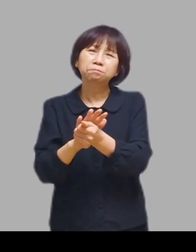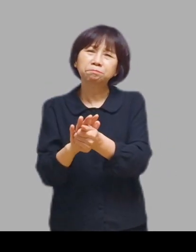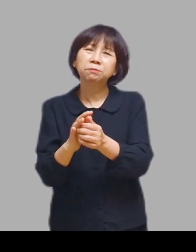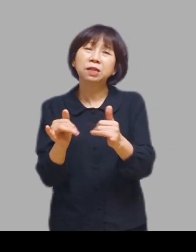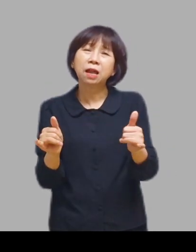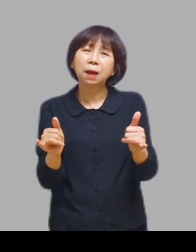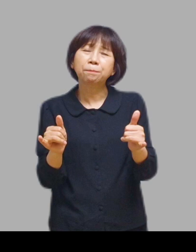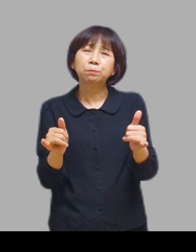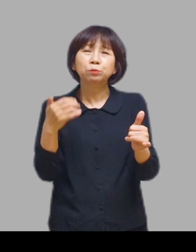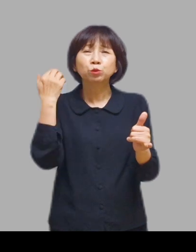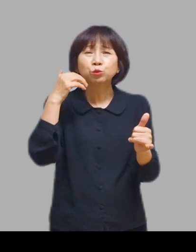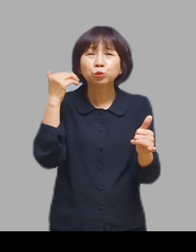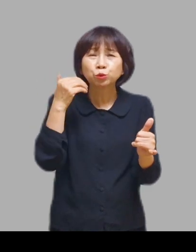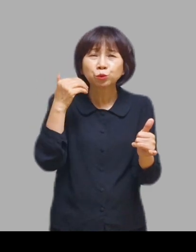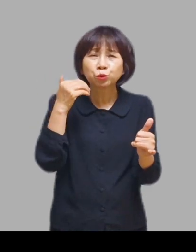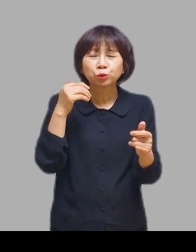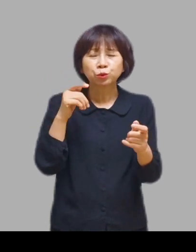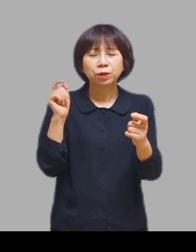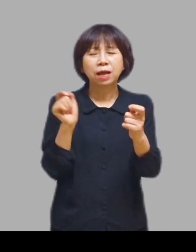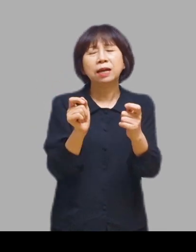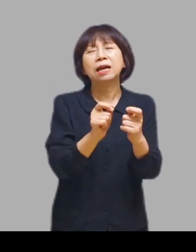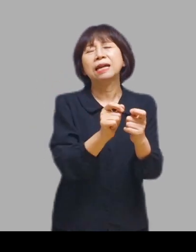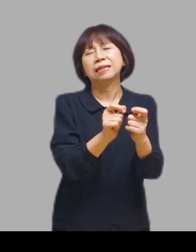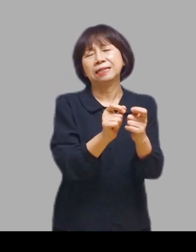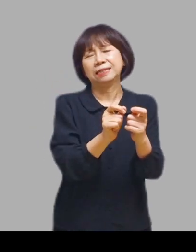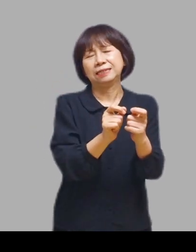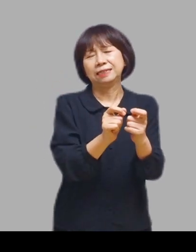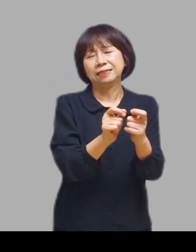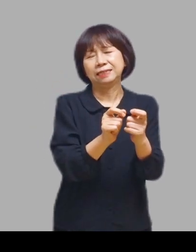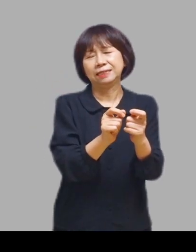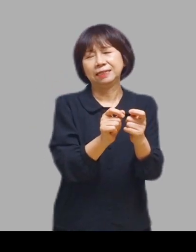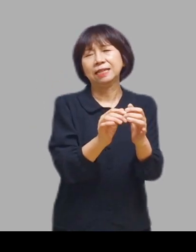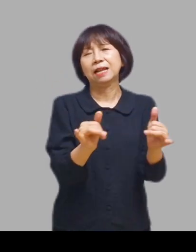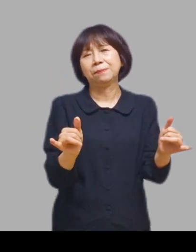사람은 어떤 사람일까요? 가까이 가는 사람입니다.